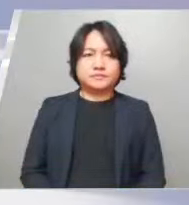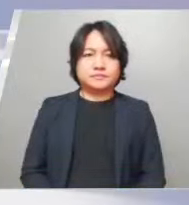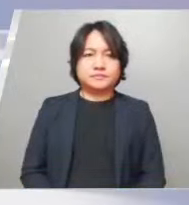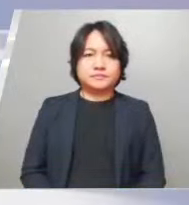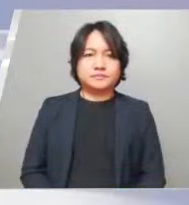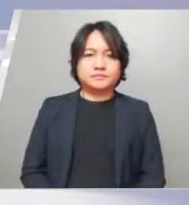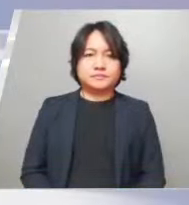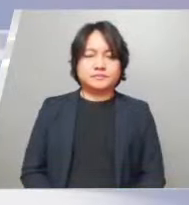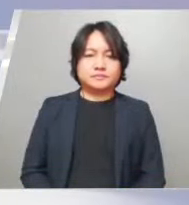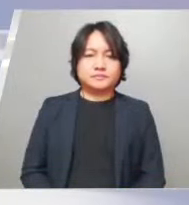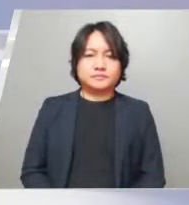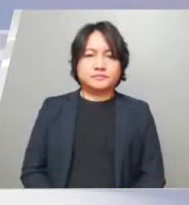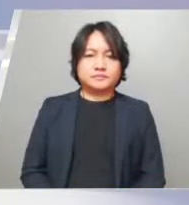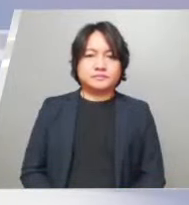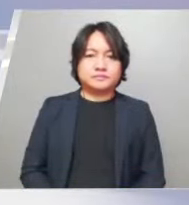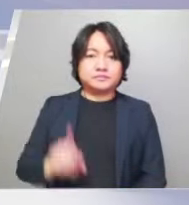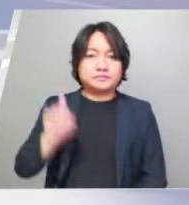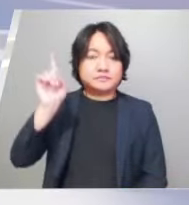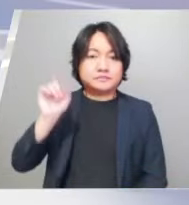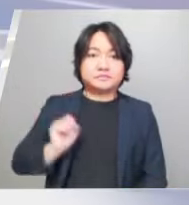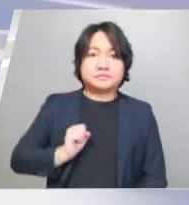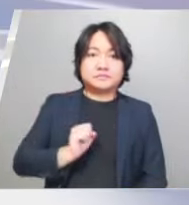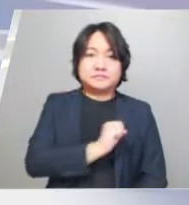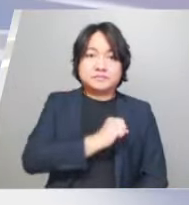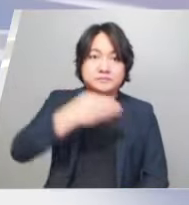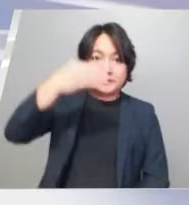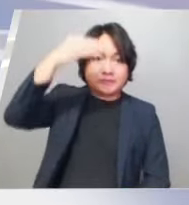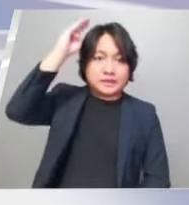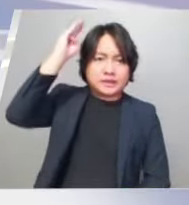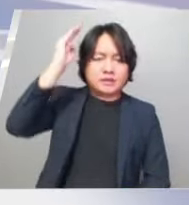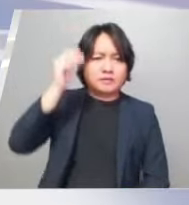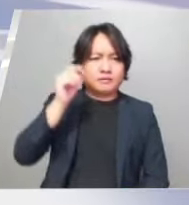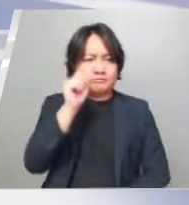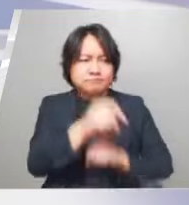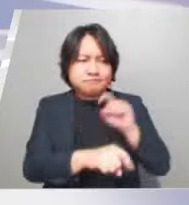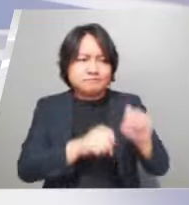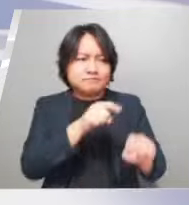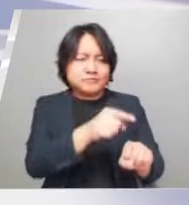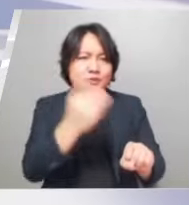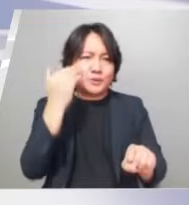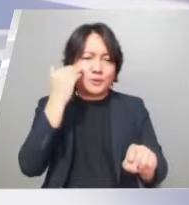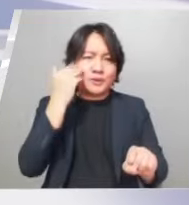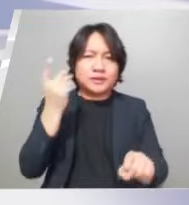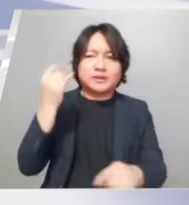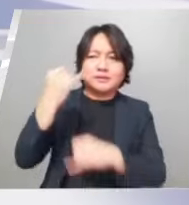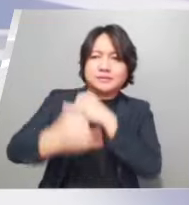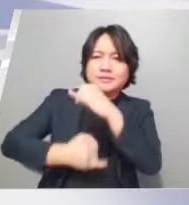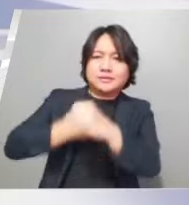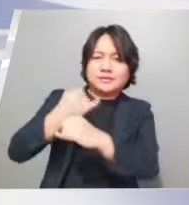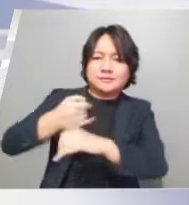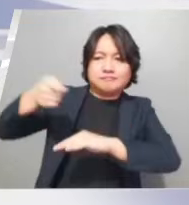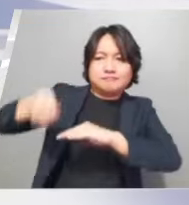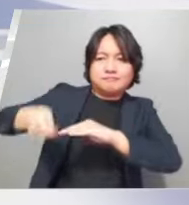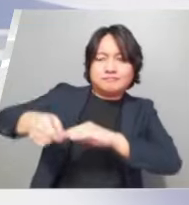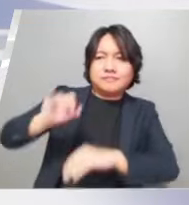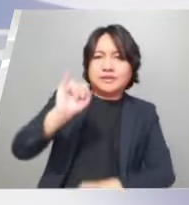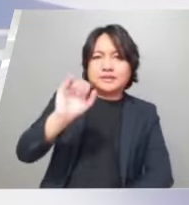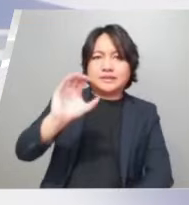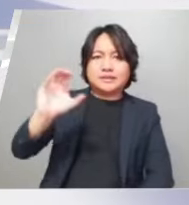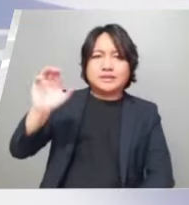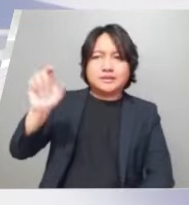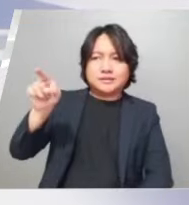Senador Bato Dela Rosa, kukuwestiyunin kung magsusumite ang Senado sa International Criminal Court ng transcript ng pagdinig sa war on